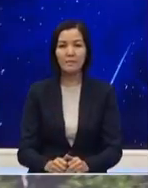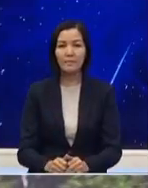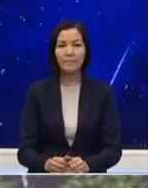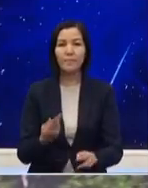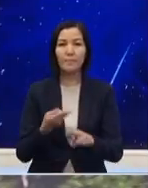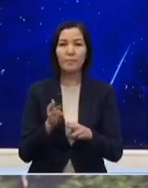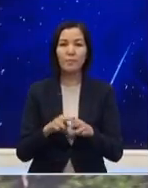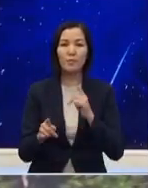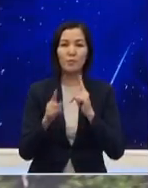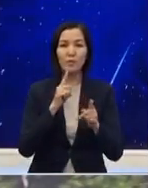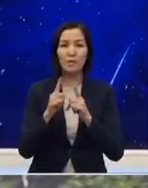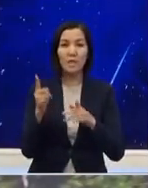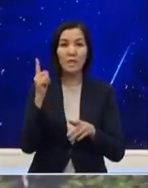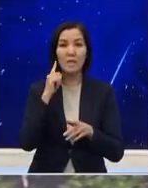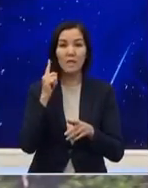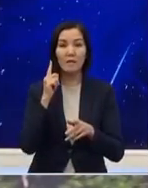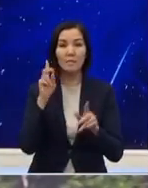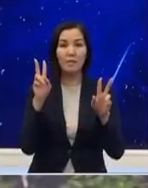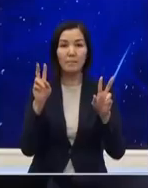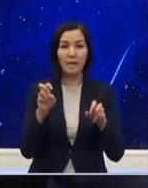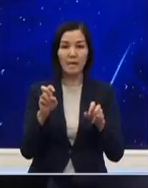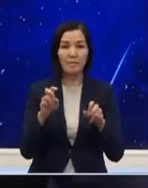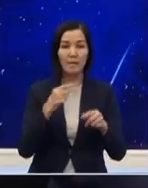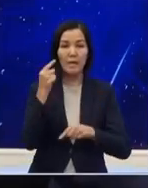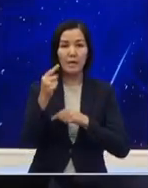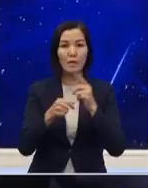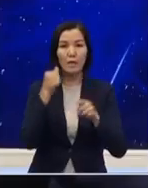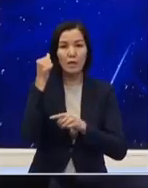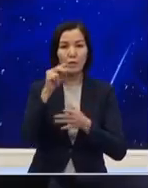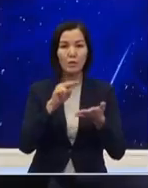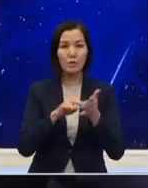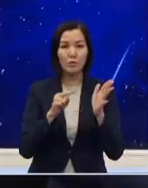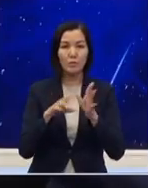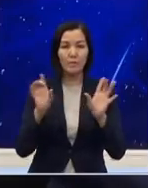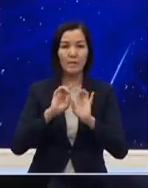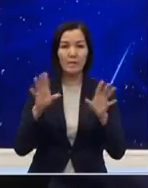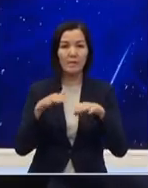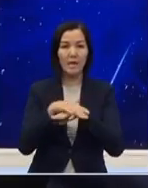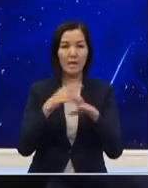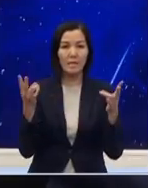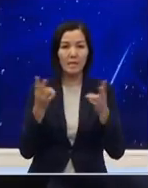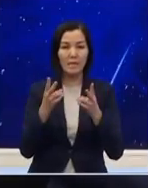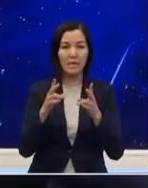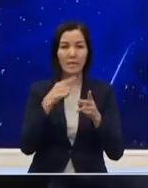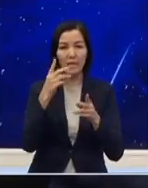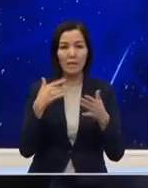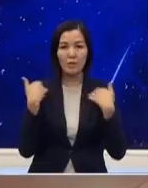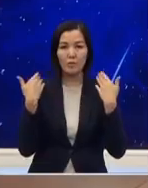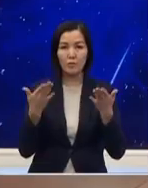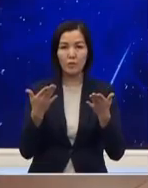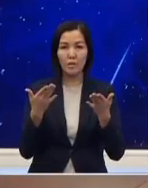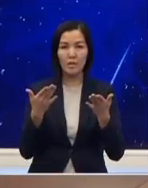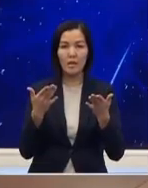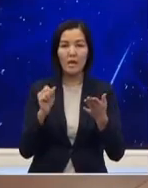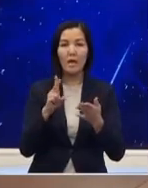Бұл жиын тыңдалым деп аталады. Аудан қала басшылары келер жылғы жоспарларын айтады, халқына керегін жеткізеді, ұсыныс беріп